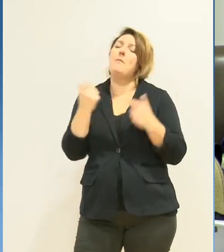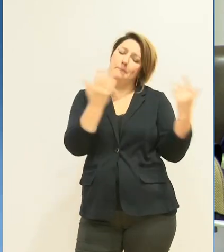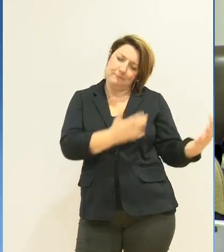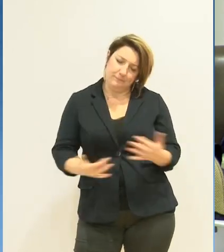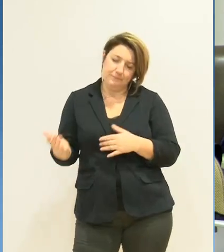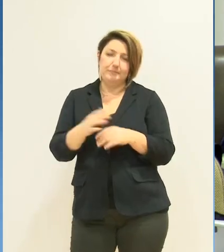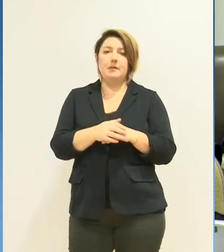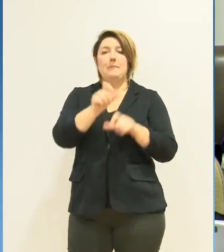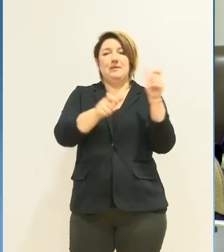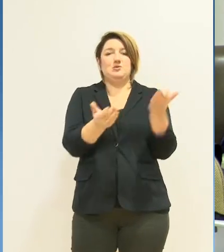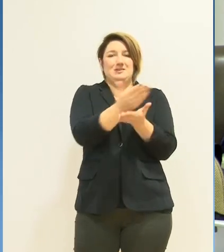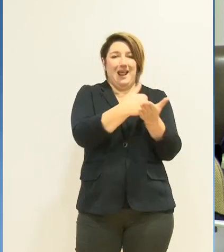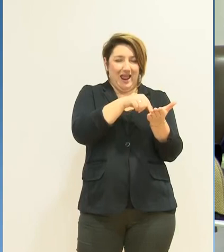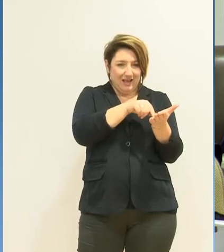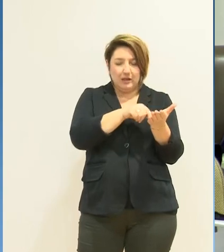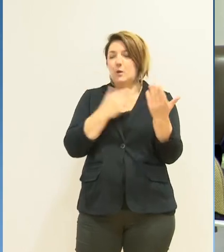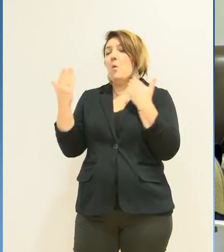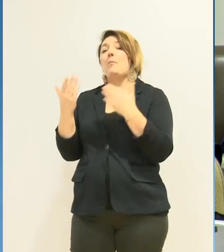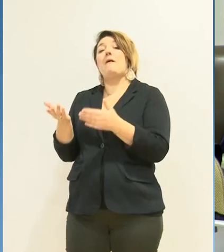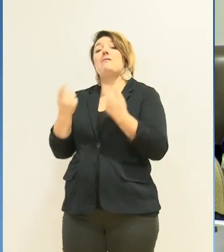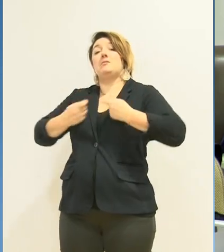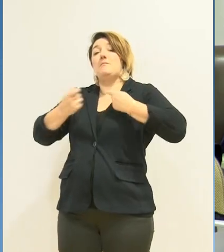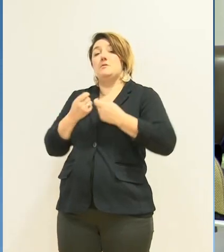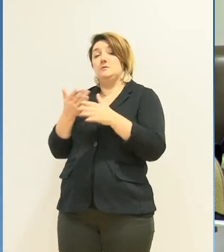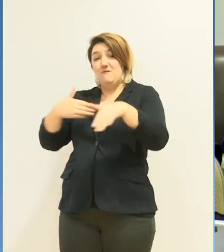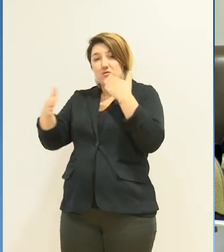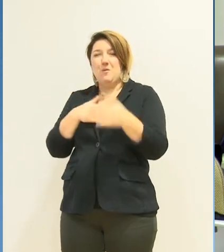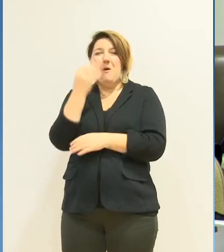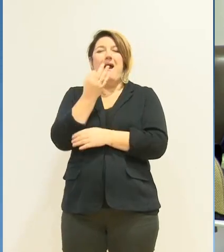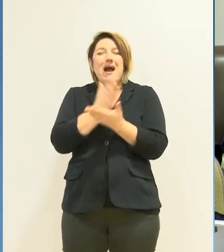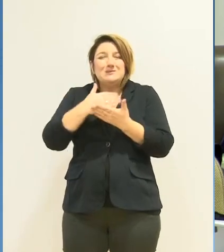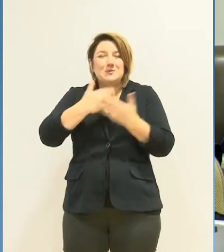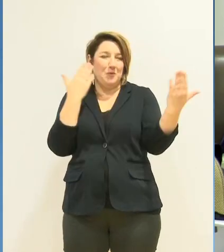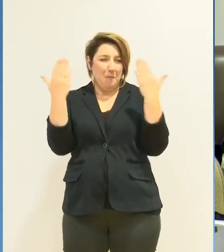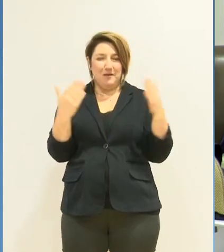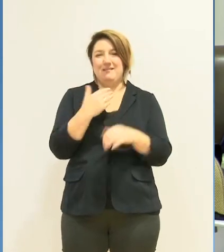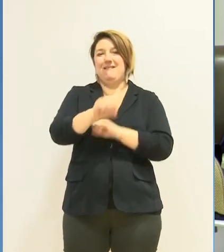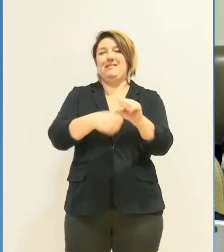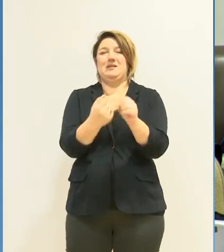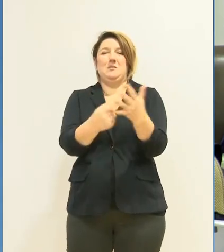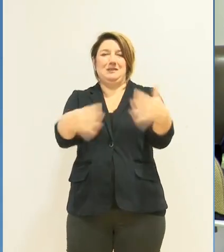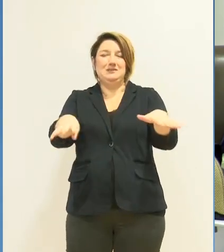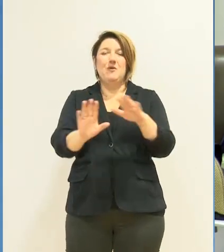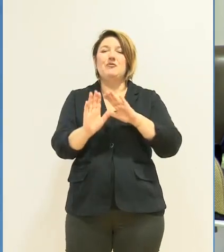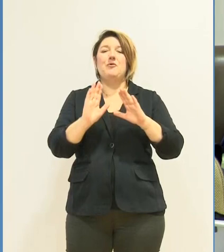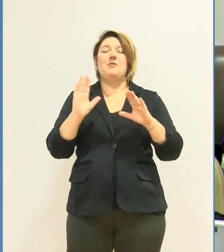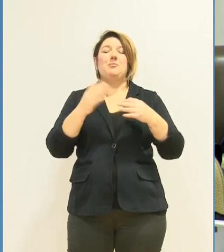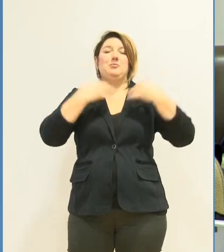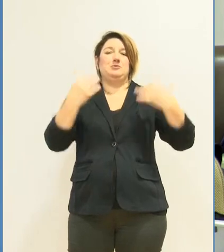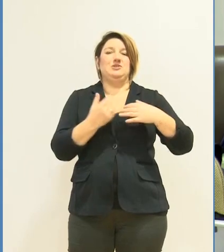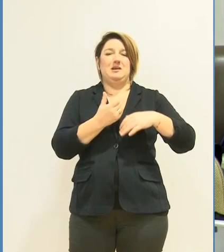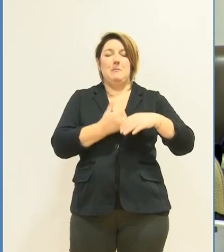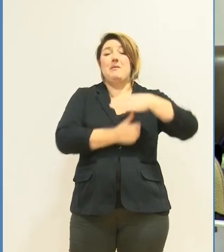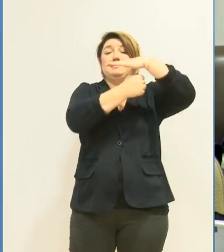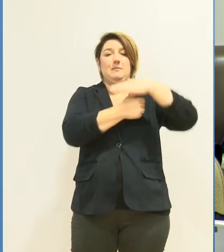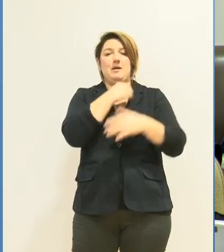dépenses de personnel sur les dépenses de fonctionnement et bien pour le budget principal 2010 9 nous sommes à 57 7